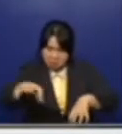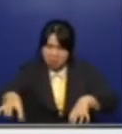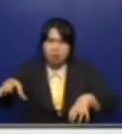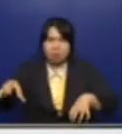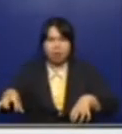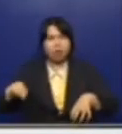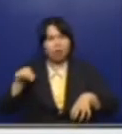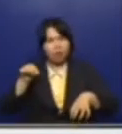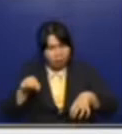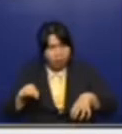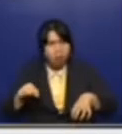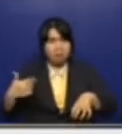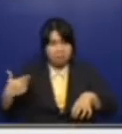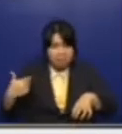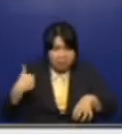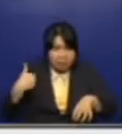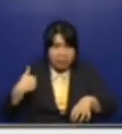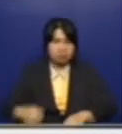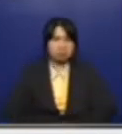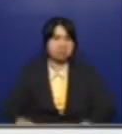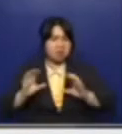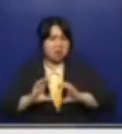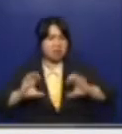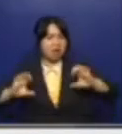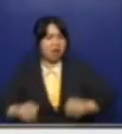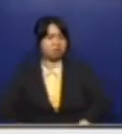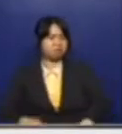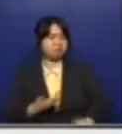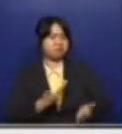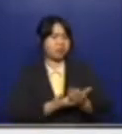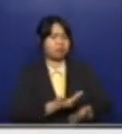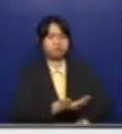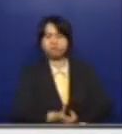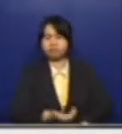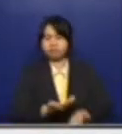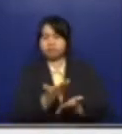มีข้าราชการมีสีเก็บเงินเช้ากลางวันเย็นท่านประธาน